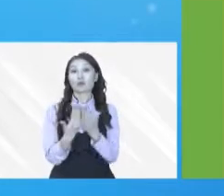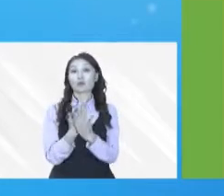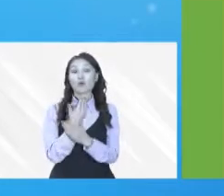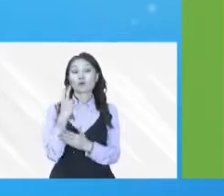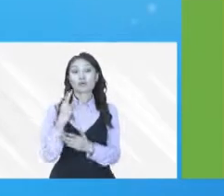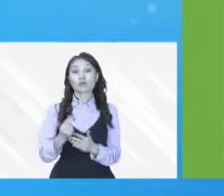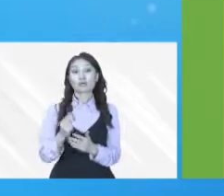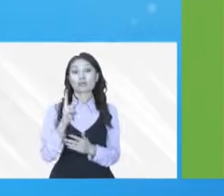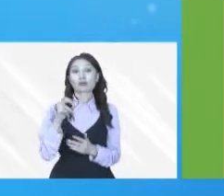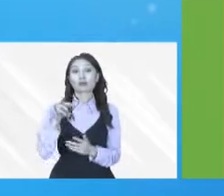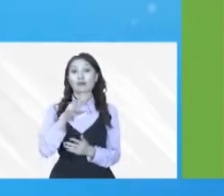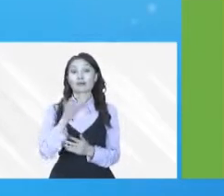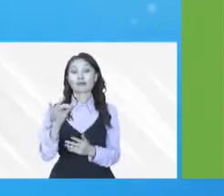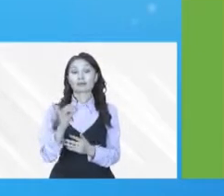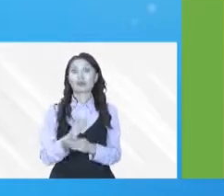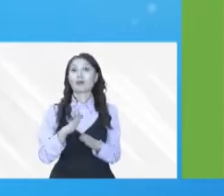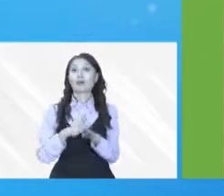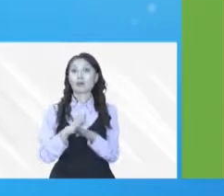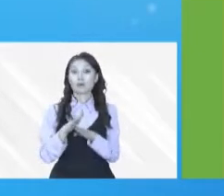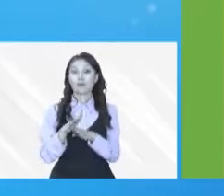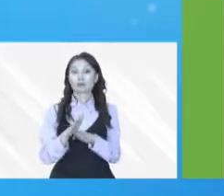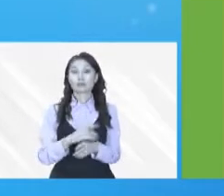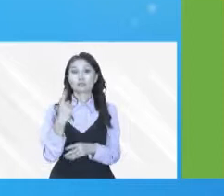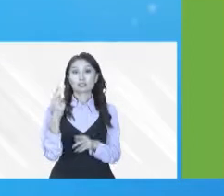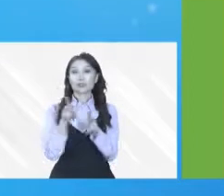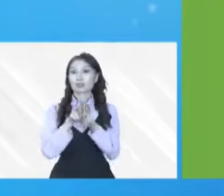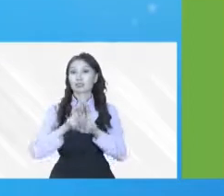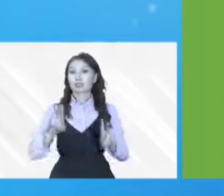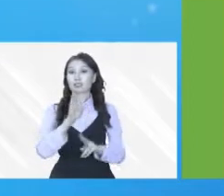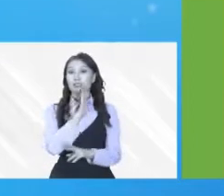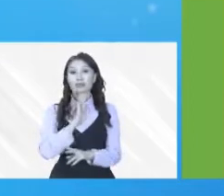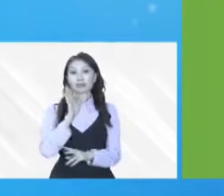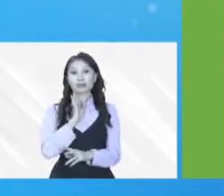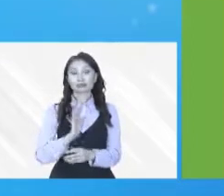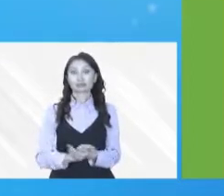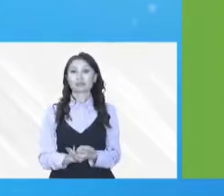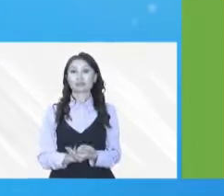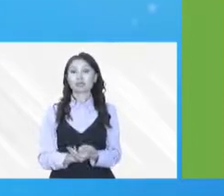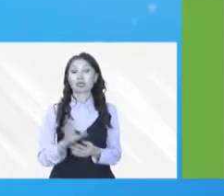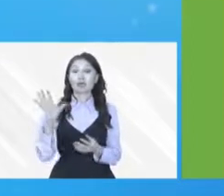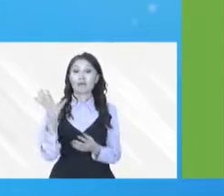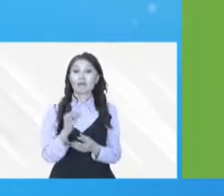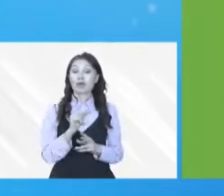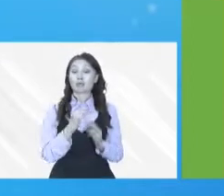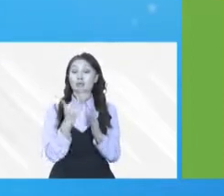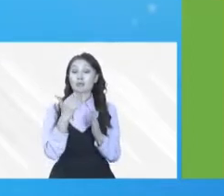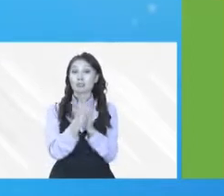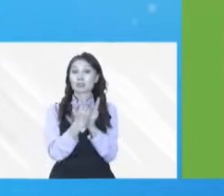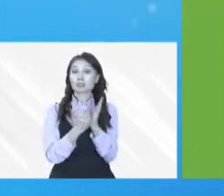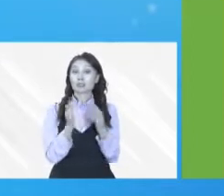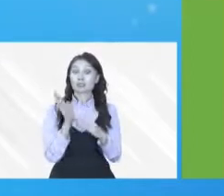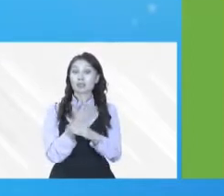новые дочерние клетки, полностью идентичные материнской. Весь процесс